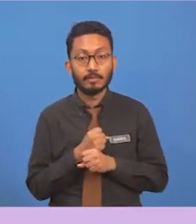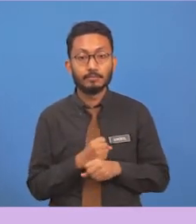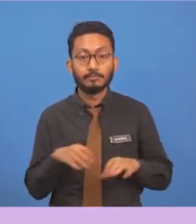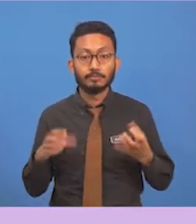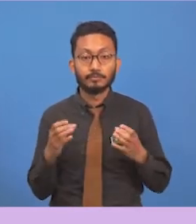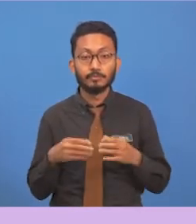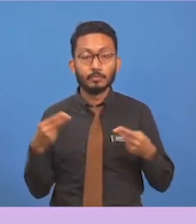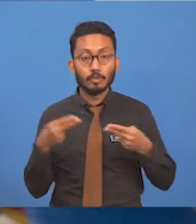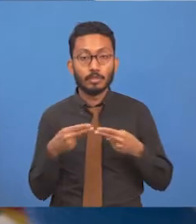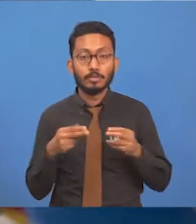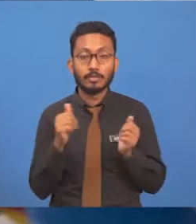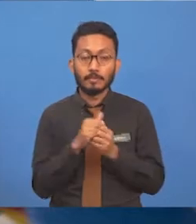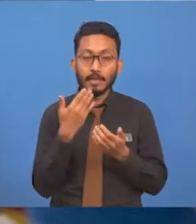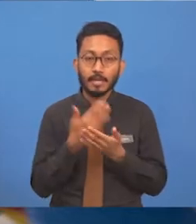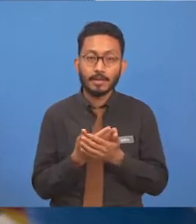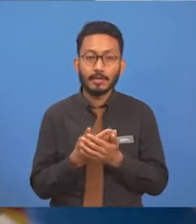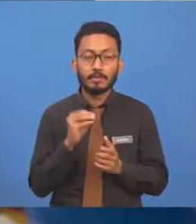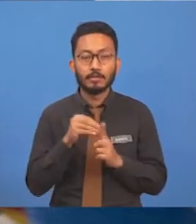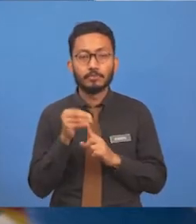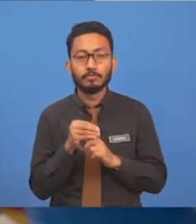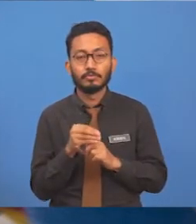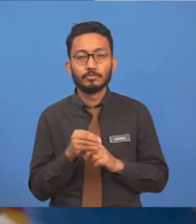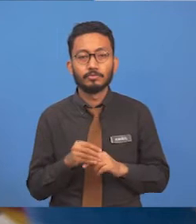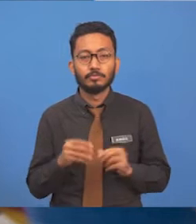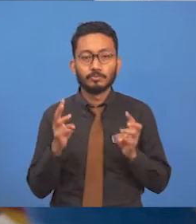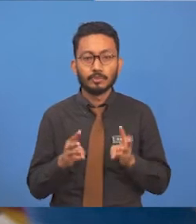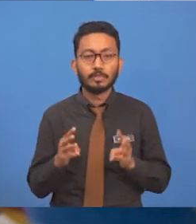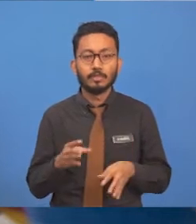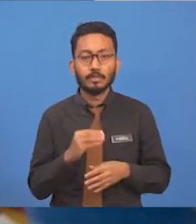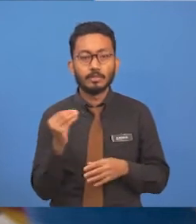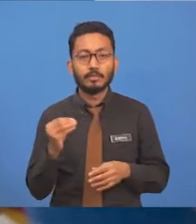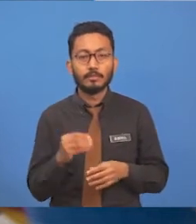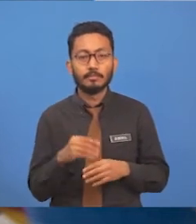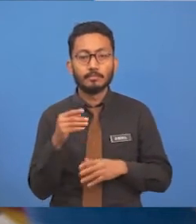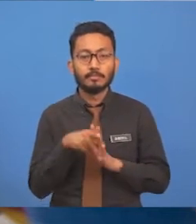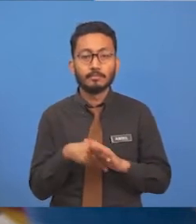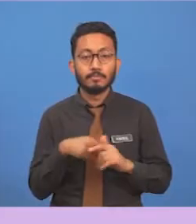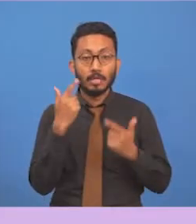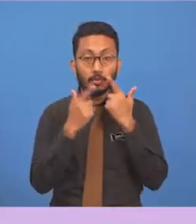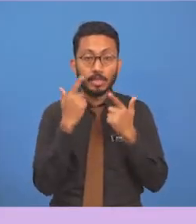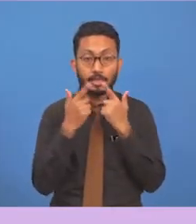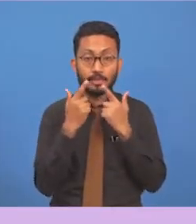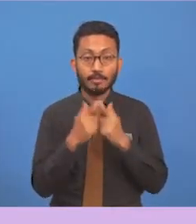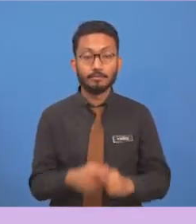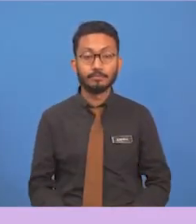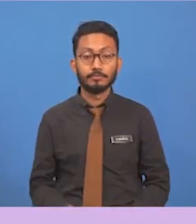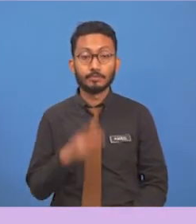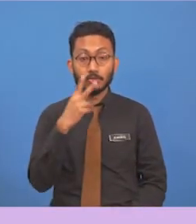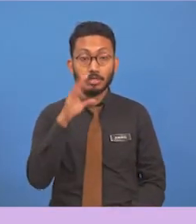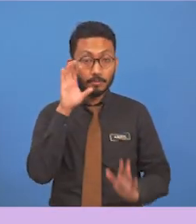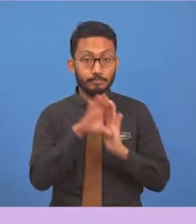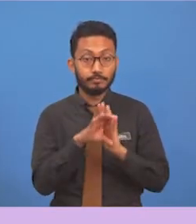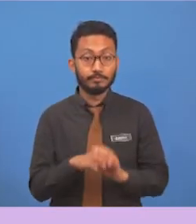sekolah dan pelawak murid-murid sila Perhatikan gambar situasi ini Terima kasih